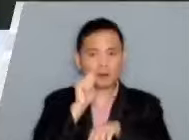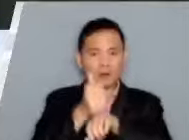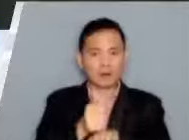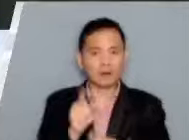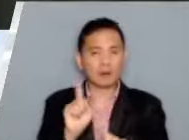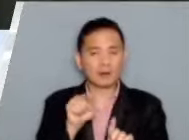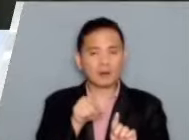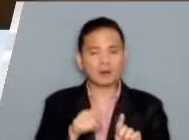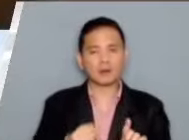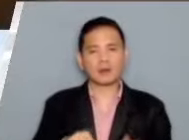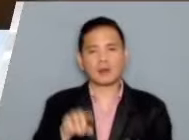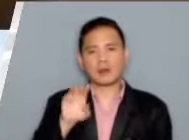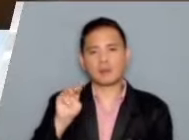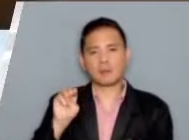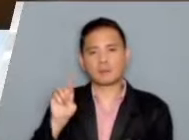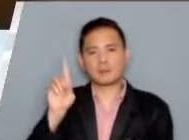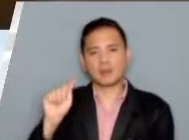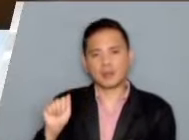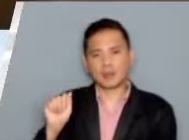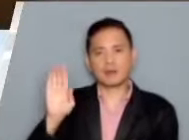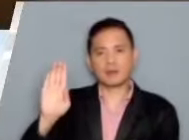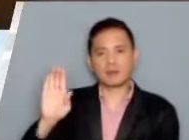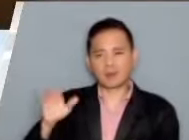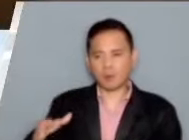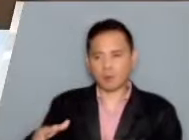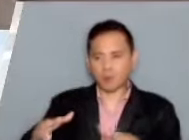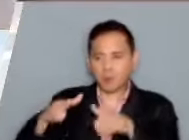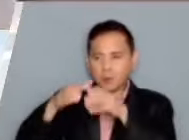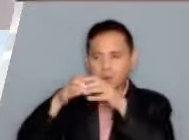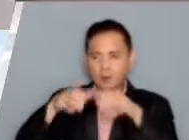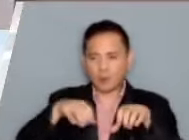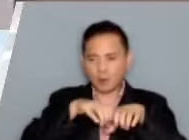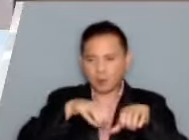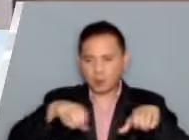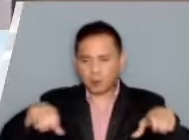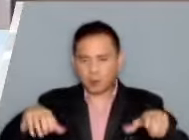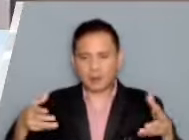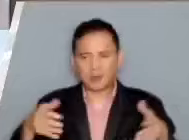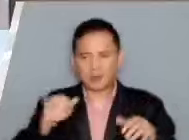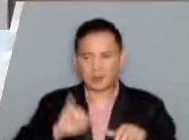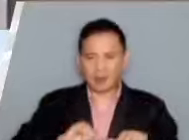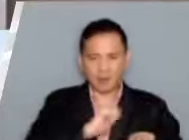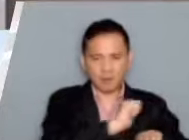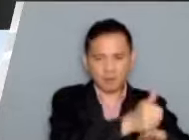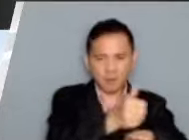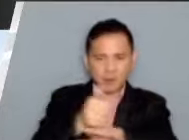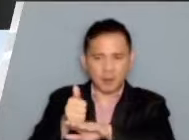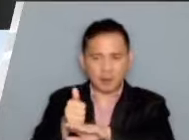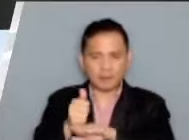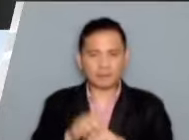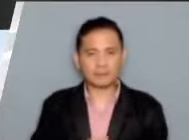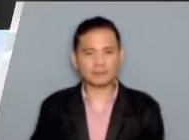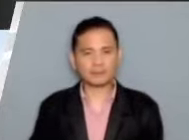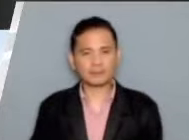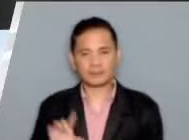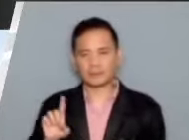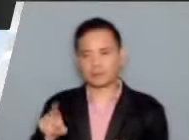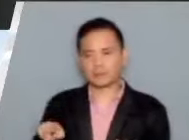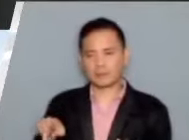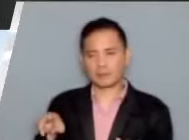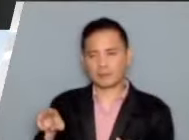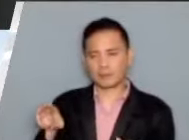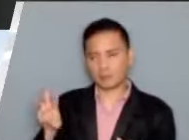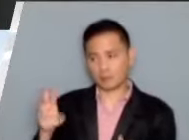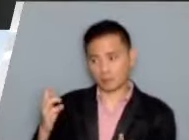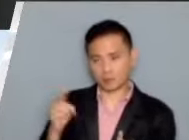and barriers. Pinulong na kahapon ng MMDA at DPWH ang dalawang contractor. Ang kanilang explanation,